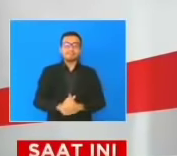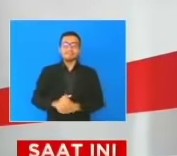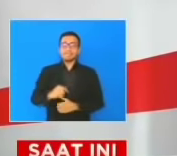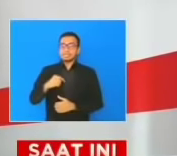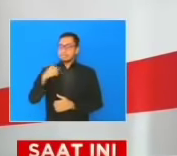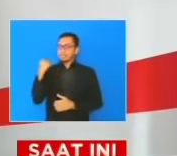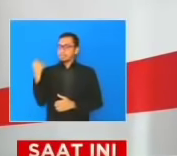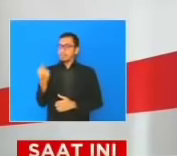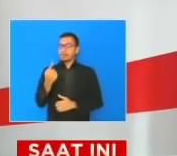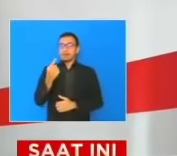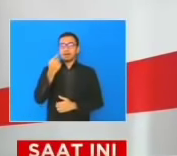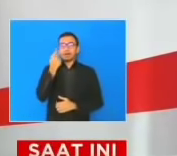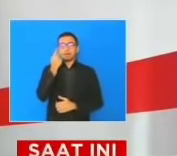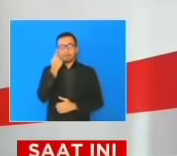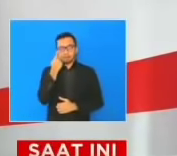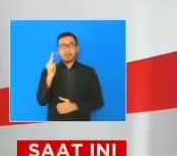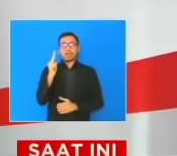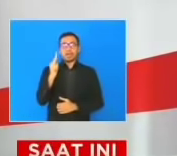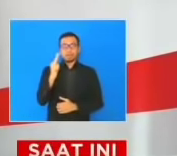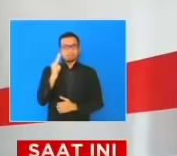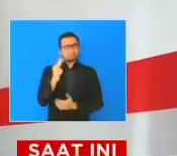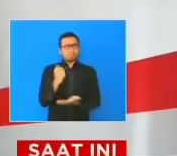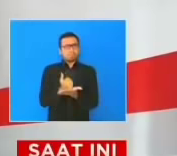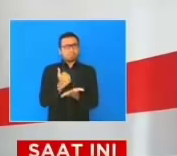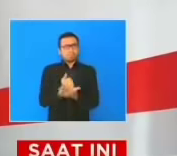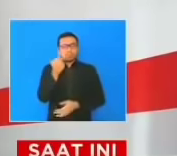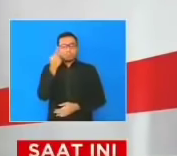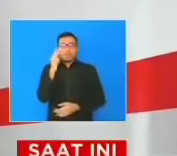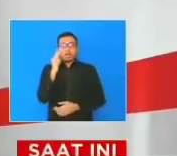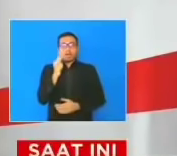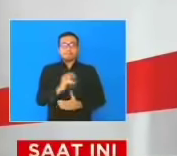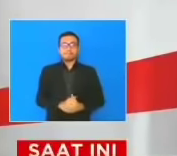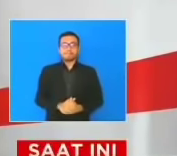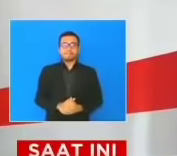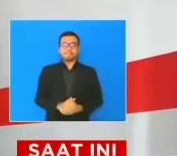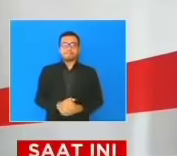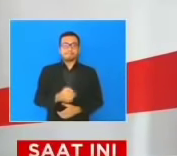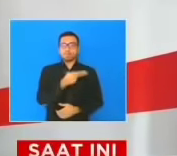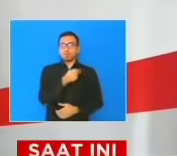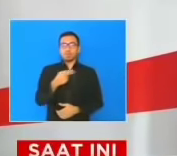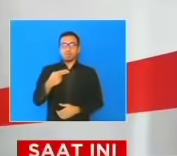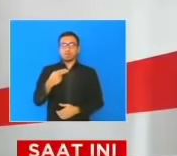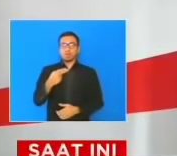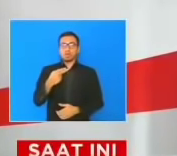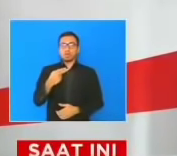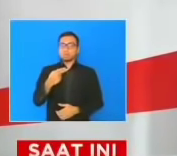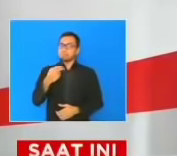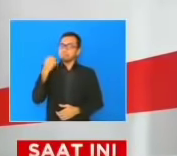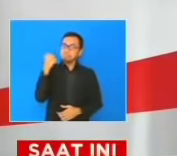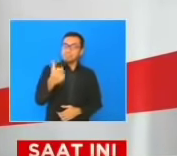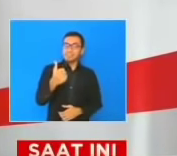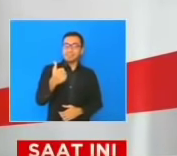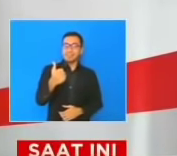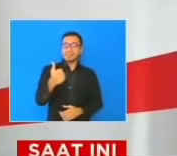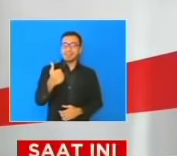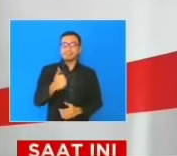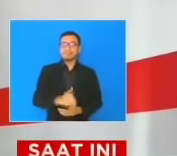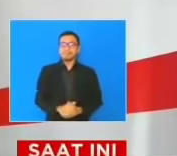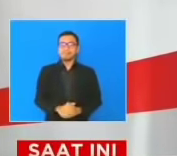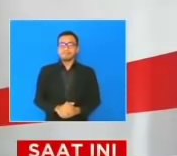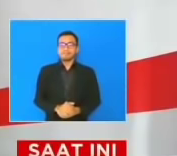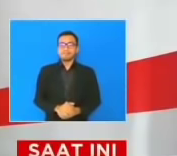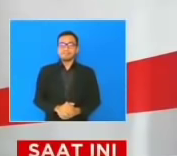yakin, semua yakin dan optimis. Indonesia pasti bisa, pasti